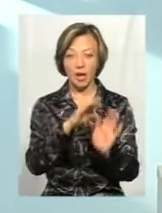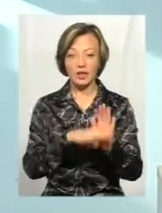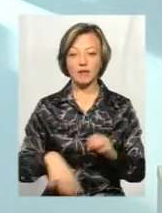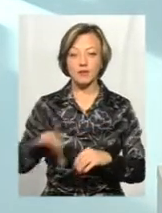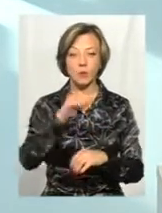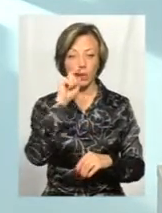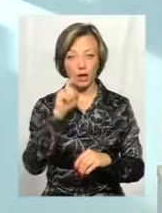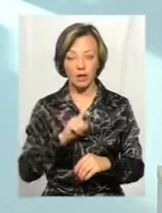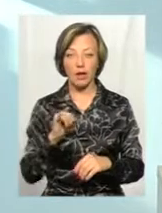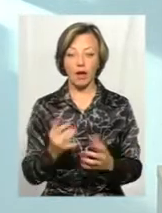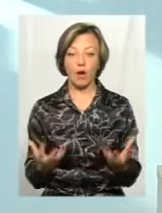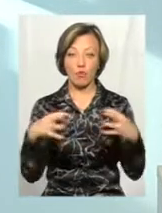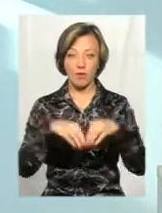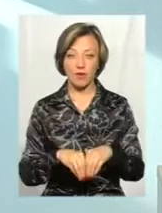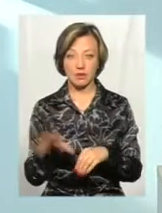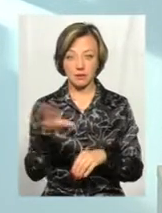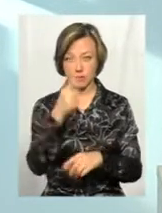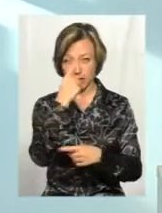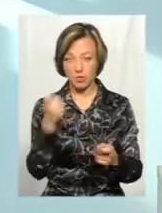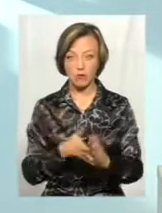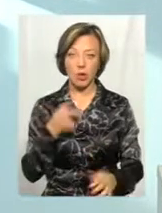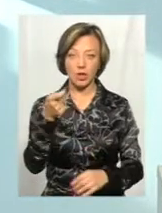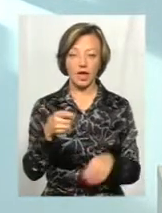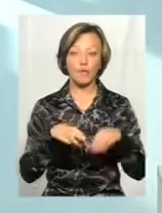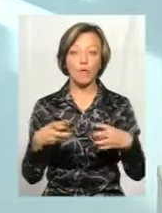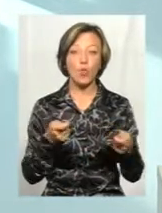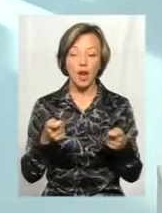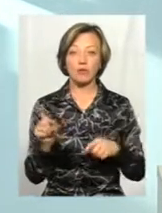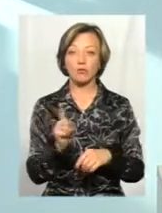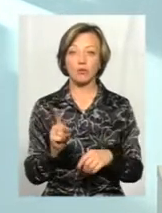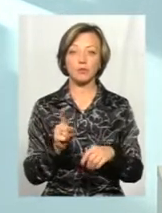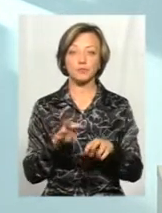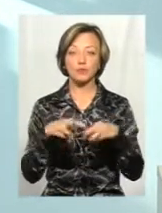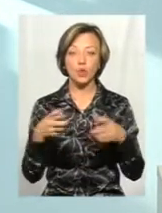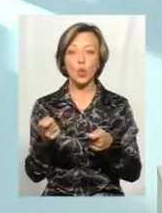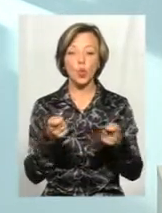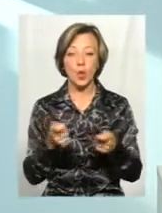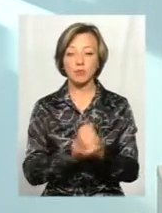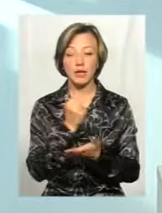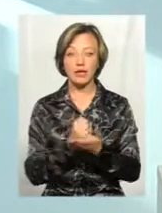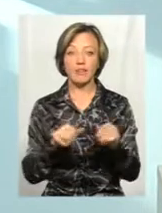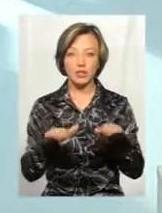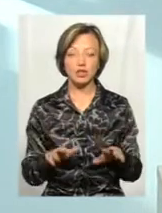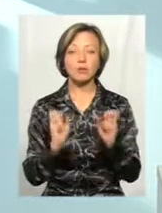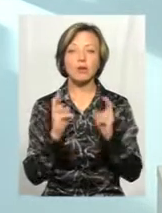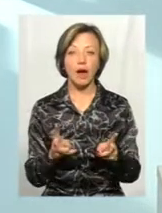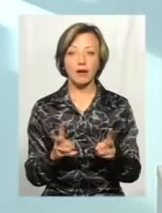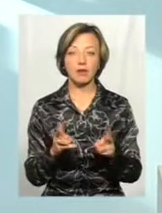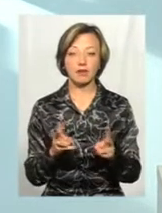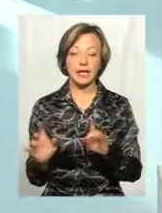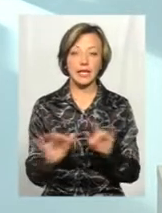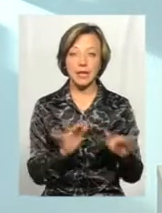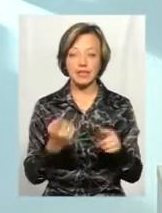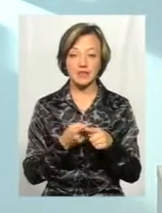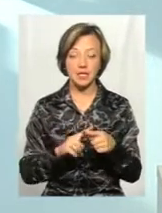нашої держави, акумулювати цю всю інформацію, подати її в уряд, щоб уряд невідкладно прийняв рішення, яким чином діяти